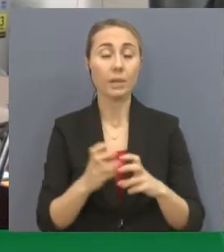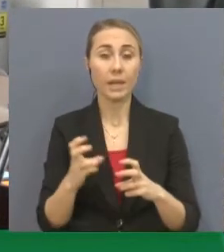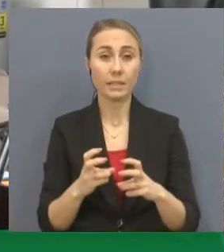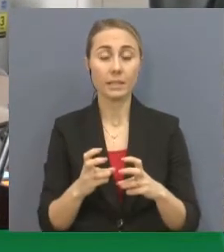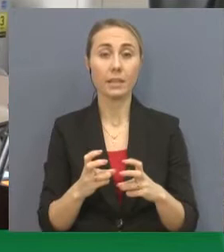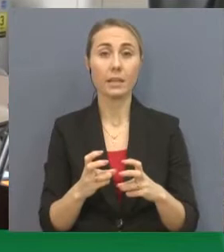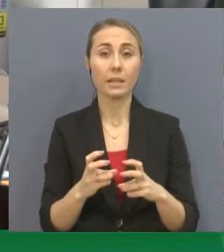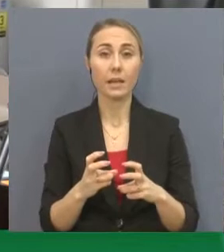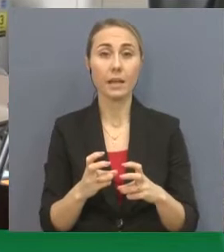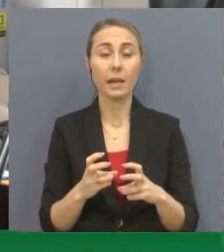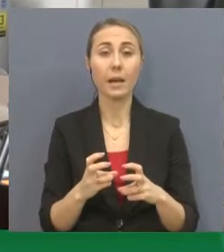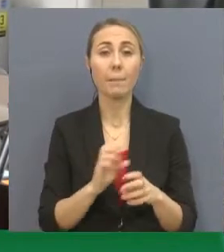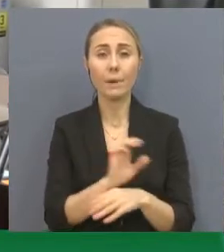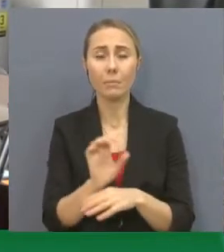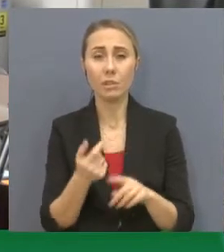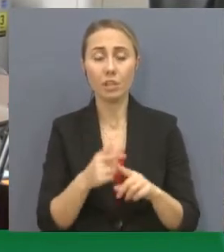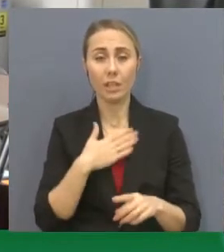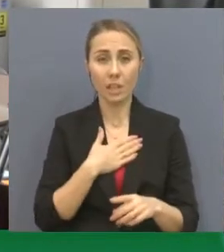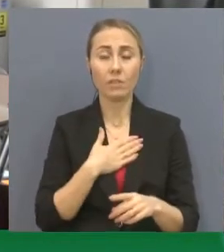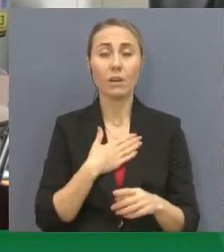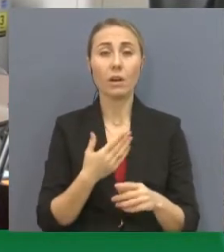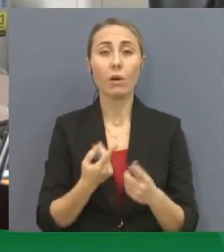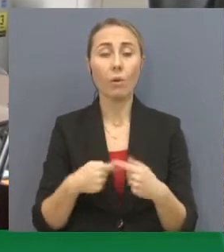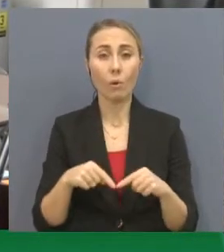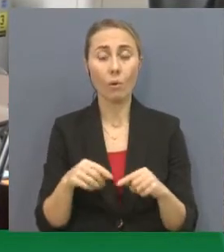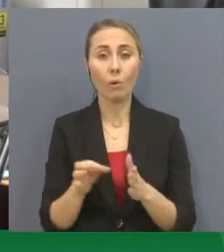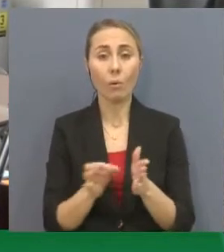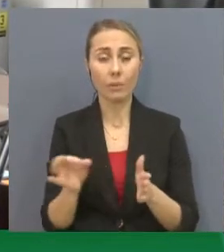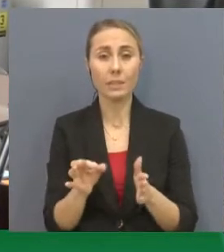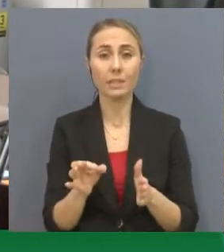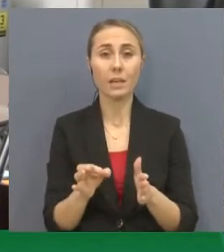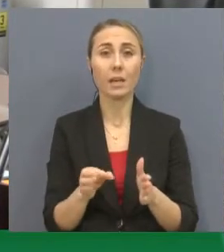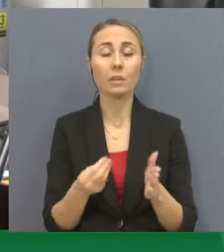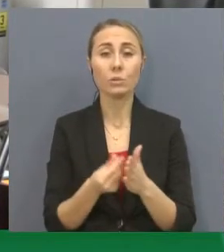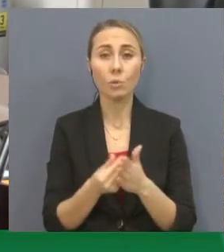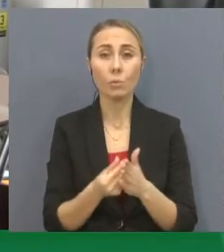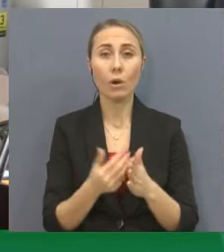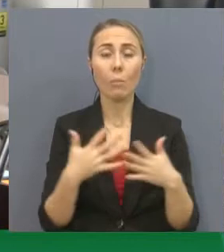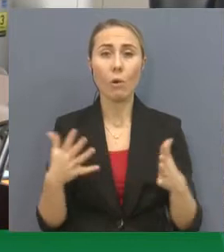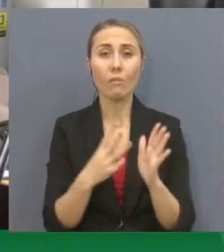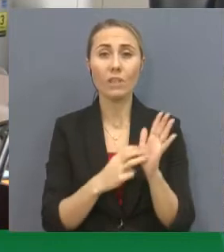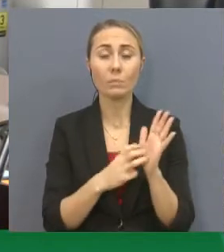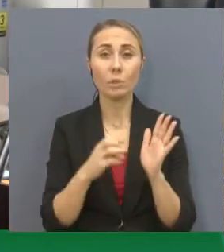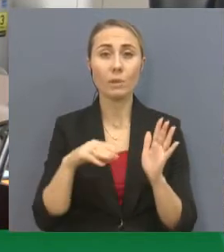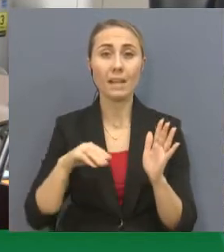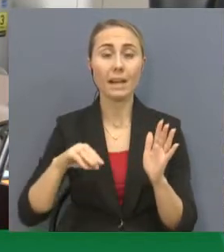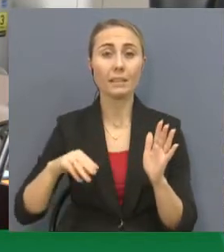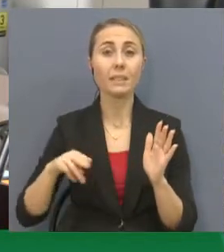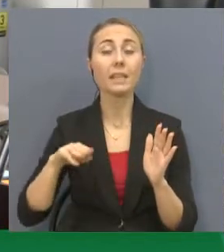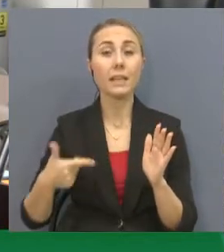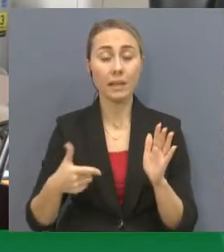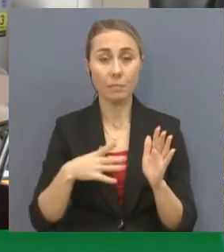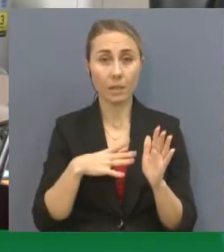и промышленности нашей области произведено продукции на сумму более 800 миллиардов книги эльфа